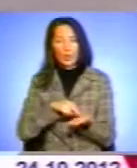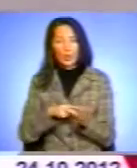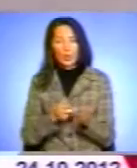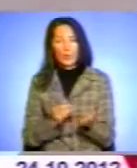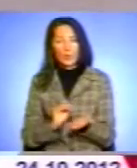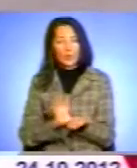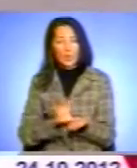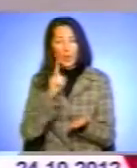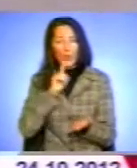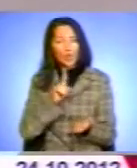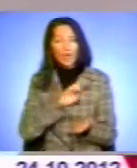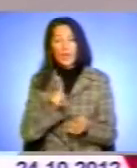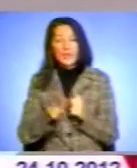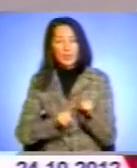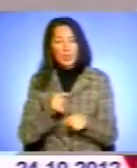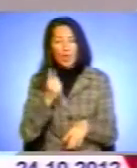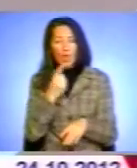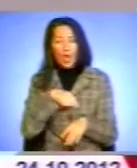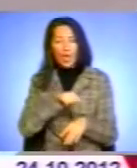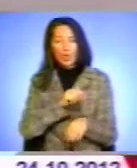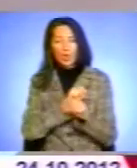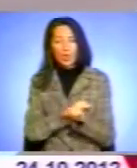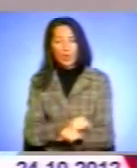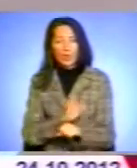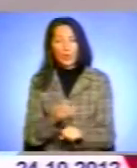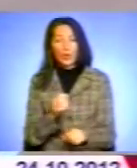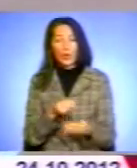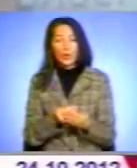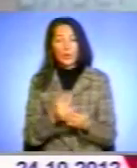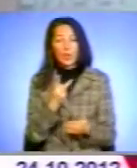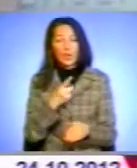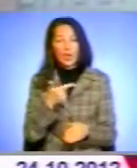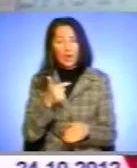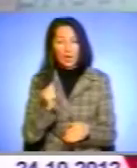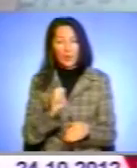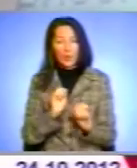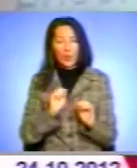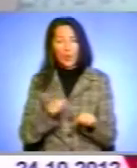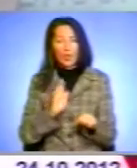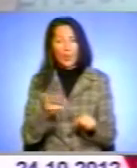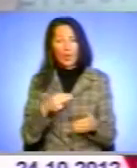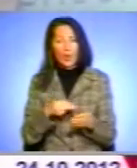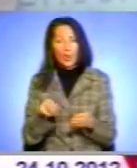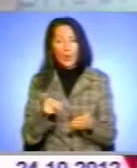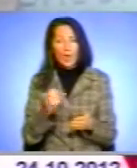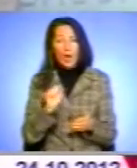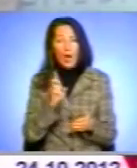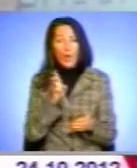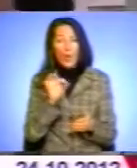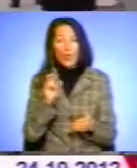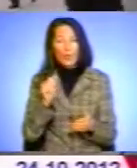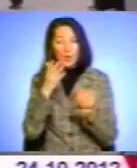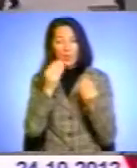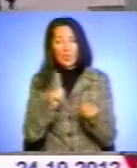вона не зміниться. Година стоянки коштуватиме 2 гривні. Можна буде придбати абонемент на день або місяць.